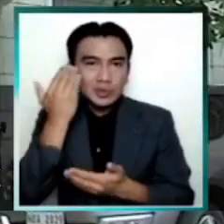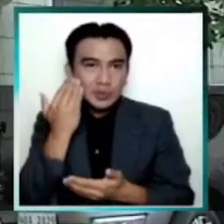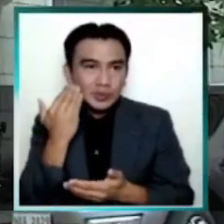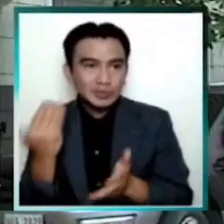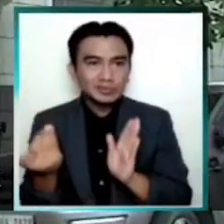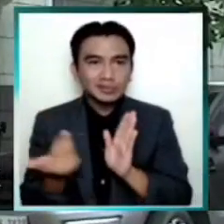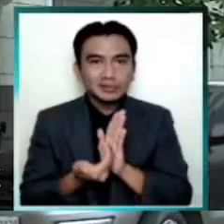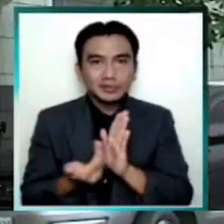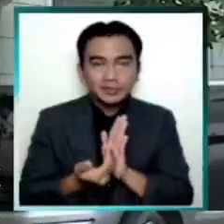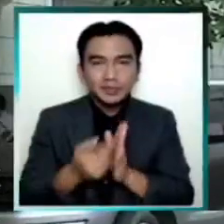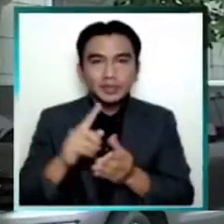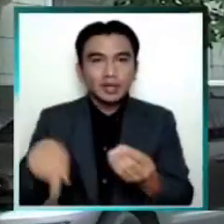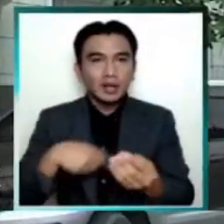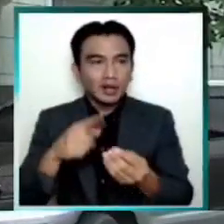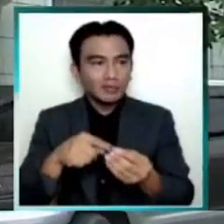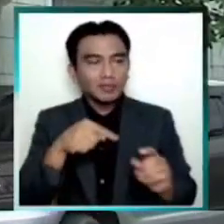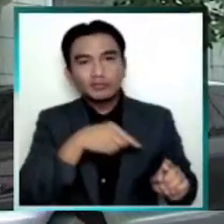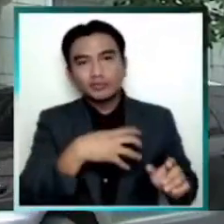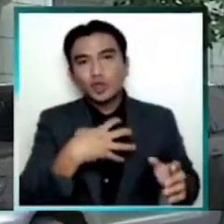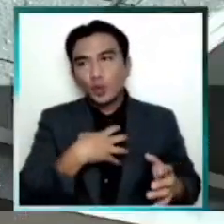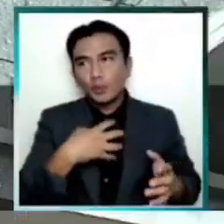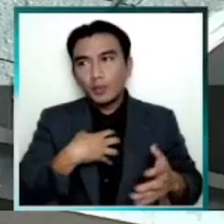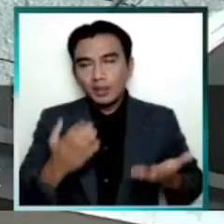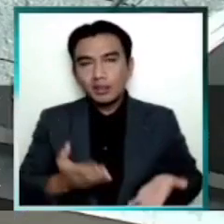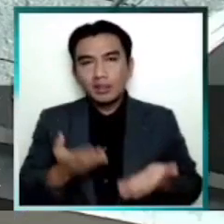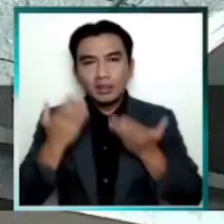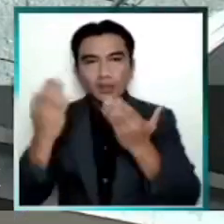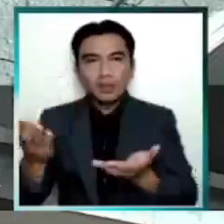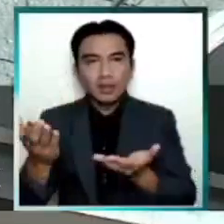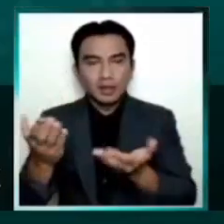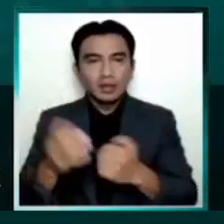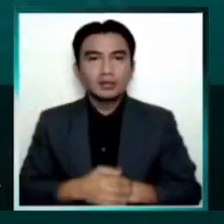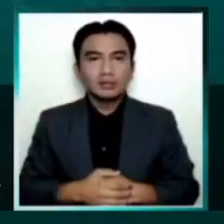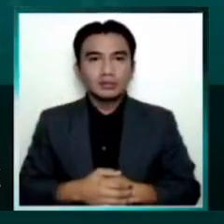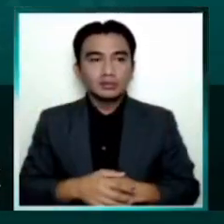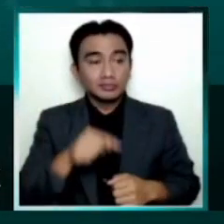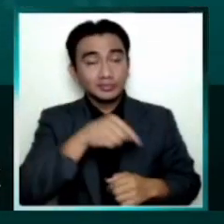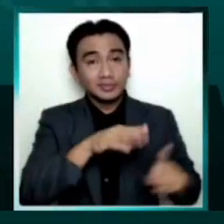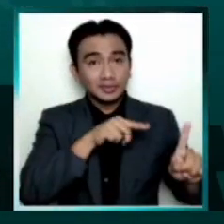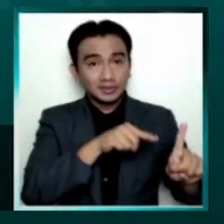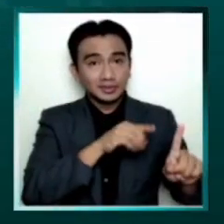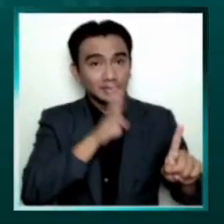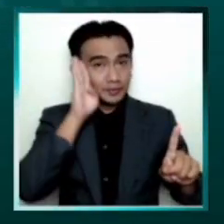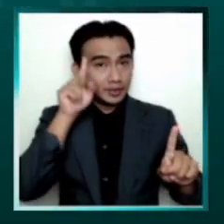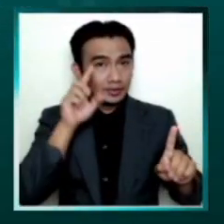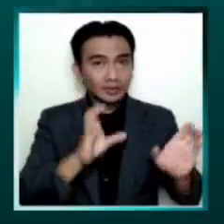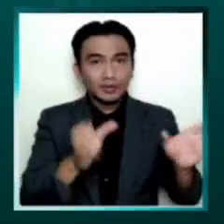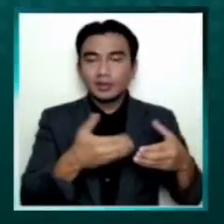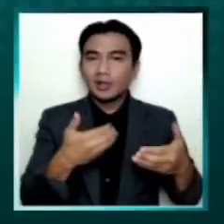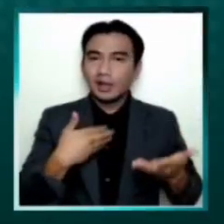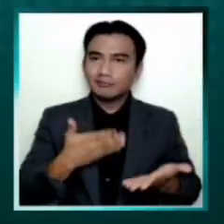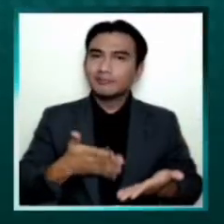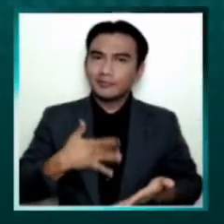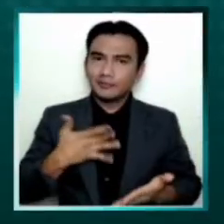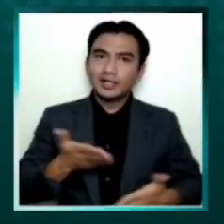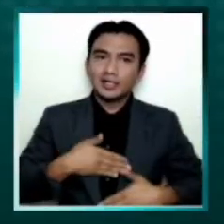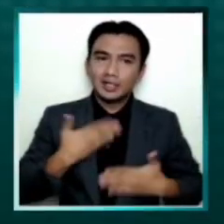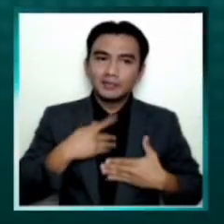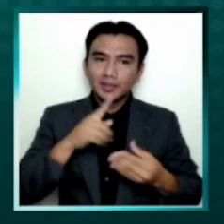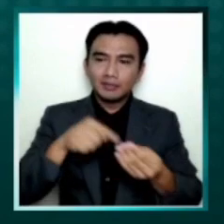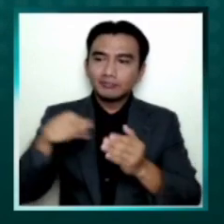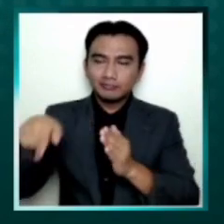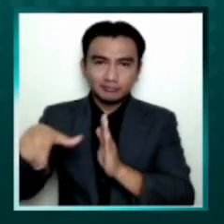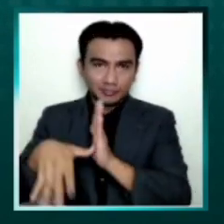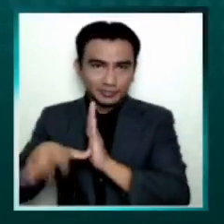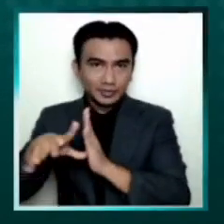ng COMELEC First Division. Ikinatuwa ng kampo ni Marcos ang desisyon ng COMELEC on bank. Naniniwala raw sila na mananatiling totoo